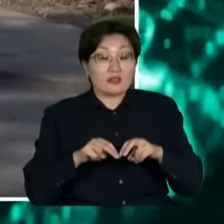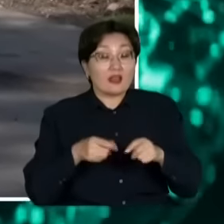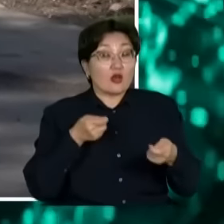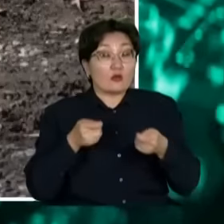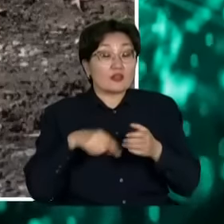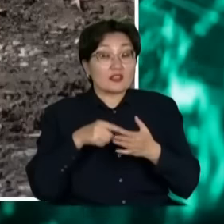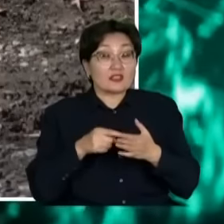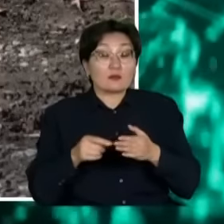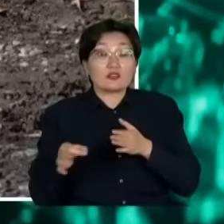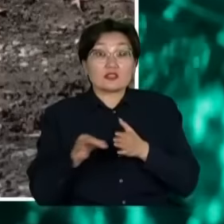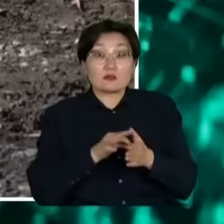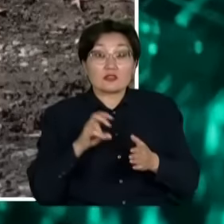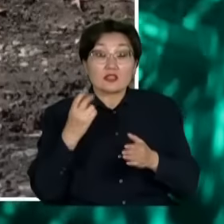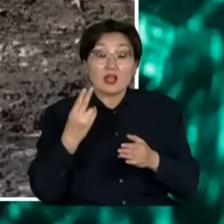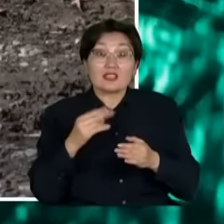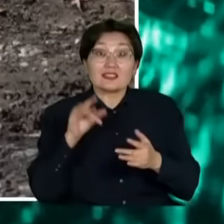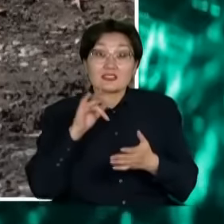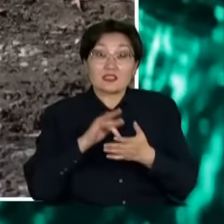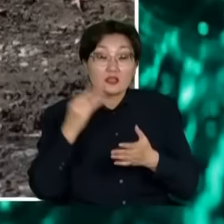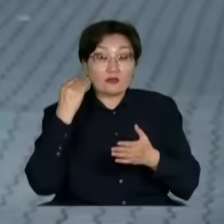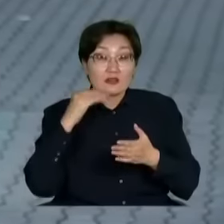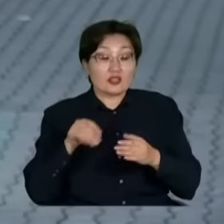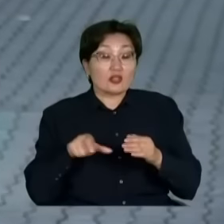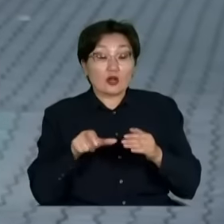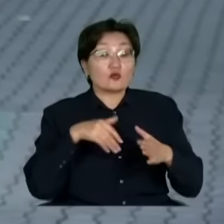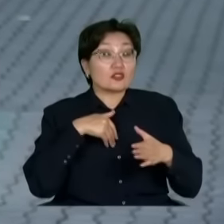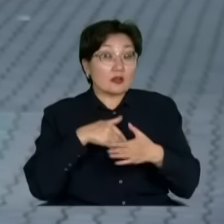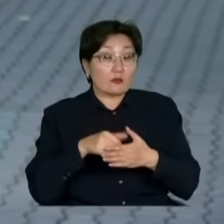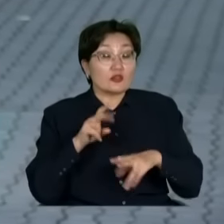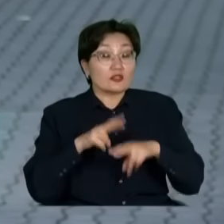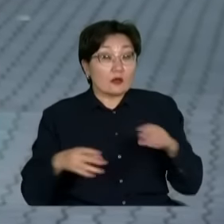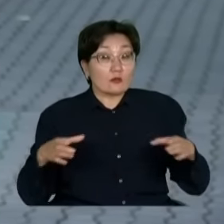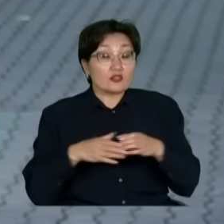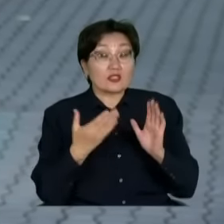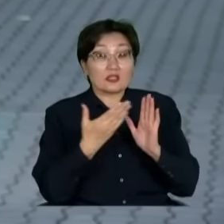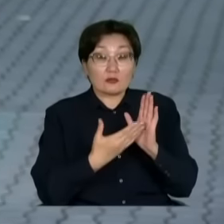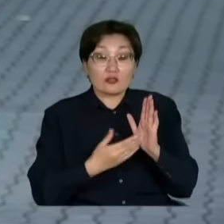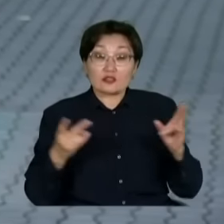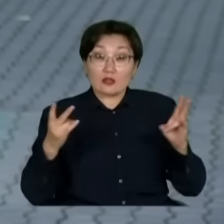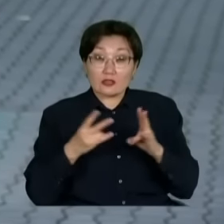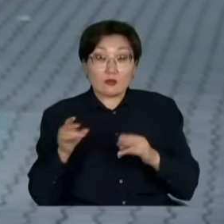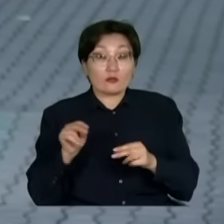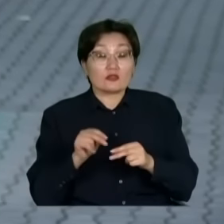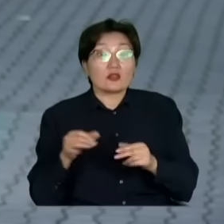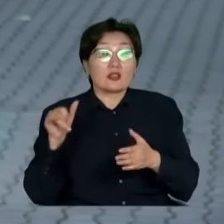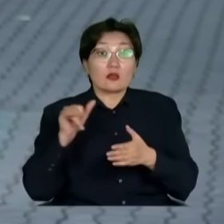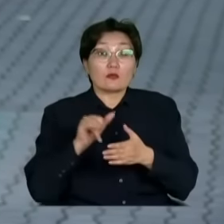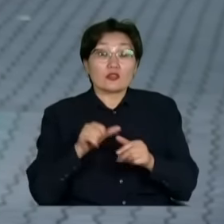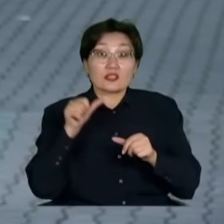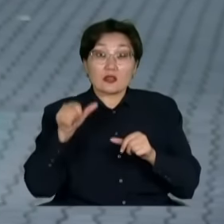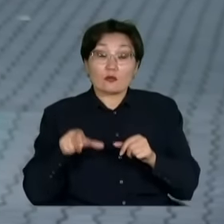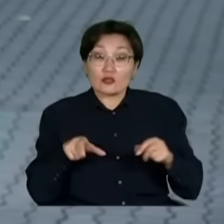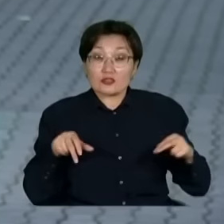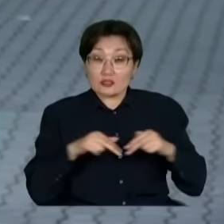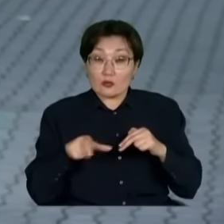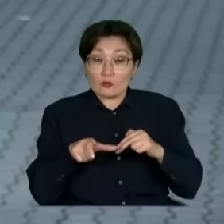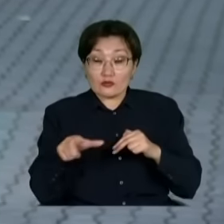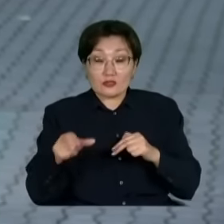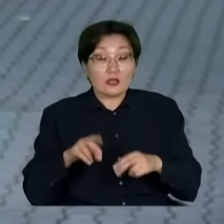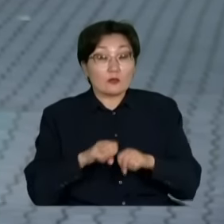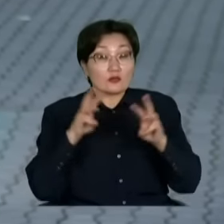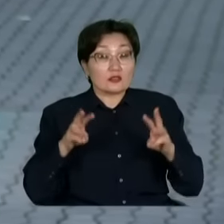мобильности с национальным центром качества дорожных активов Кроме того подрядчику указано на необходимость устройства обособленных тротуаров чтобы обеспечить